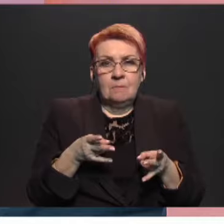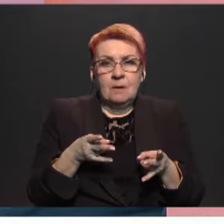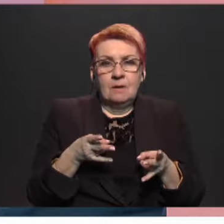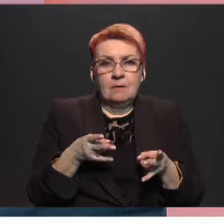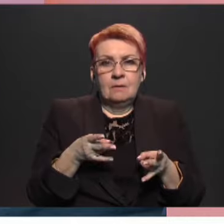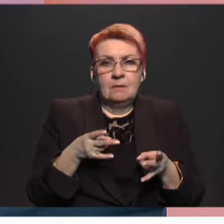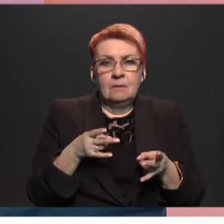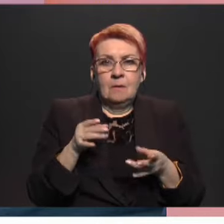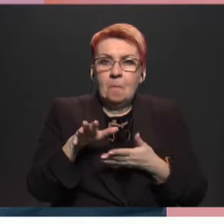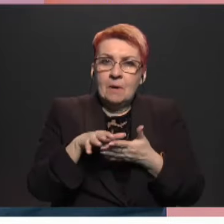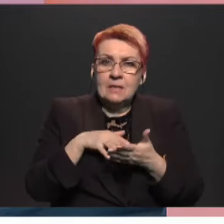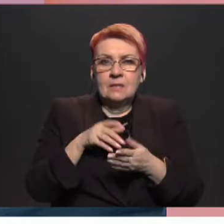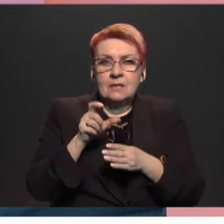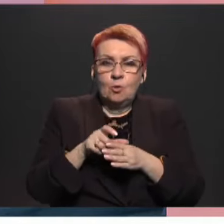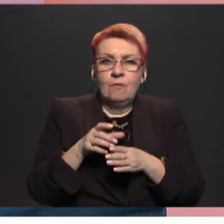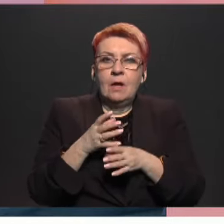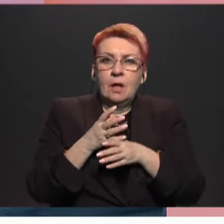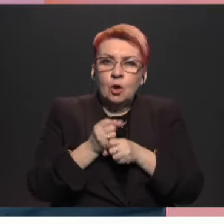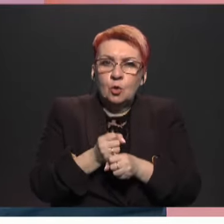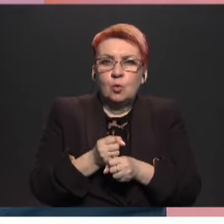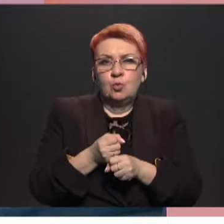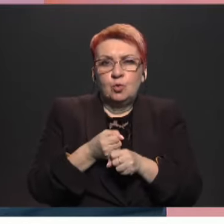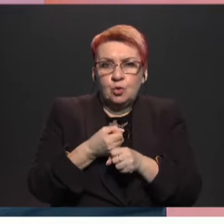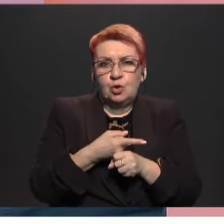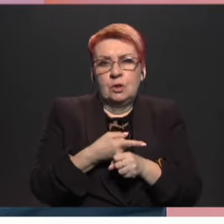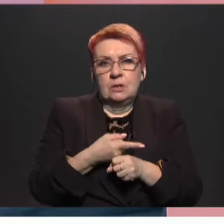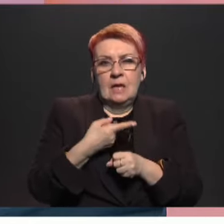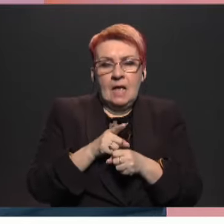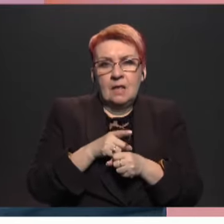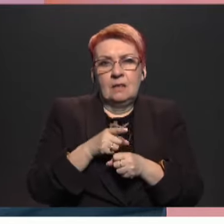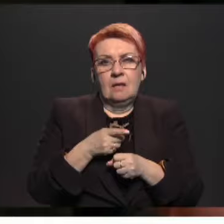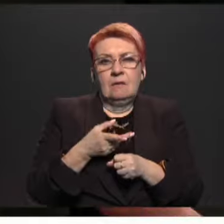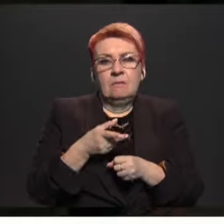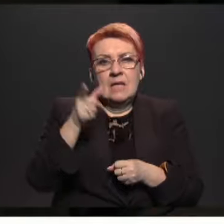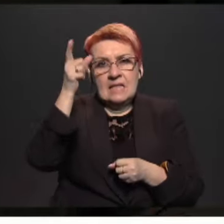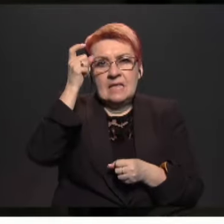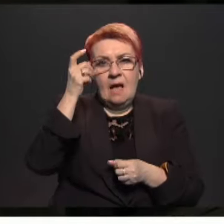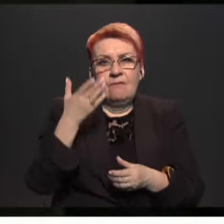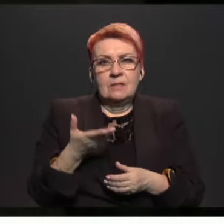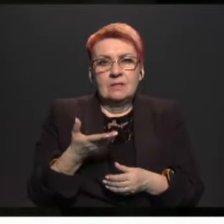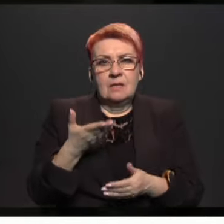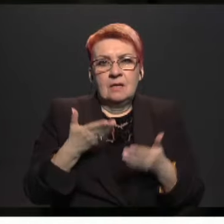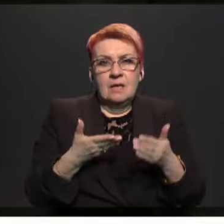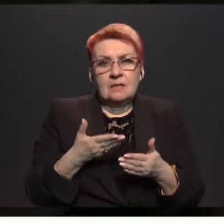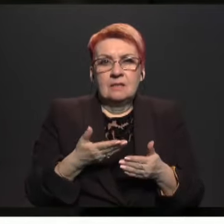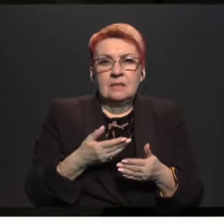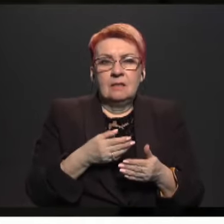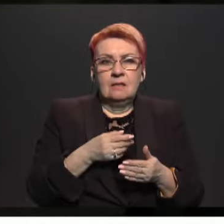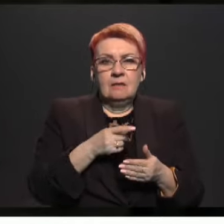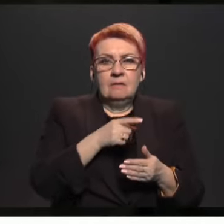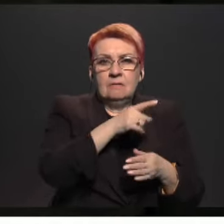душить, простите, потому что это дьявольское чувство. Если это чувство возникло между женатыми в других